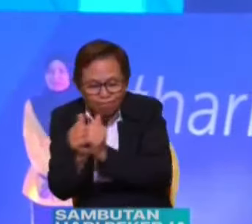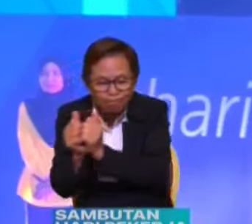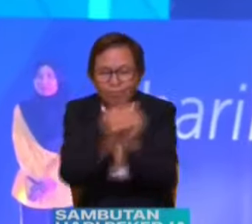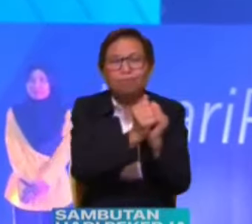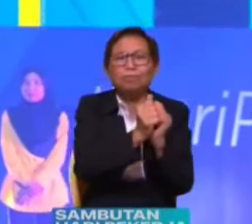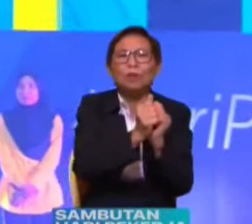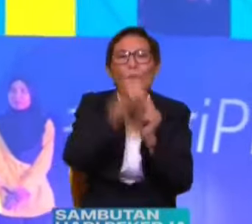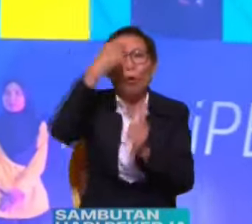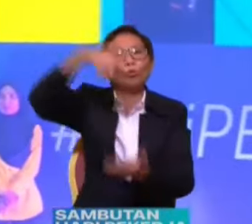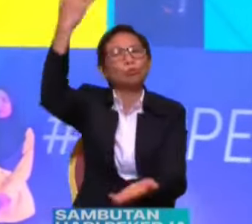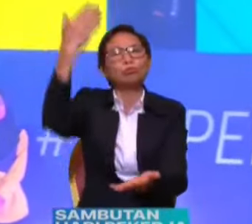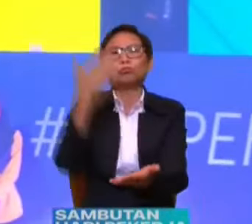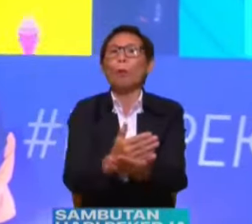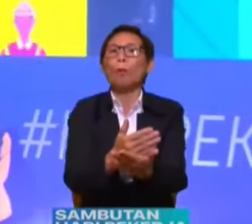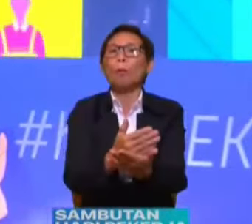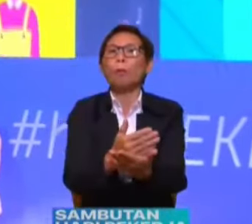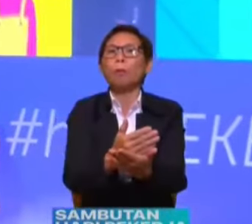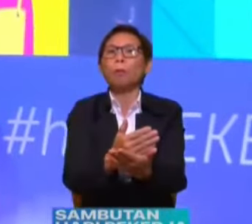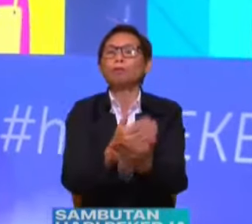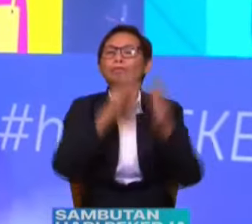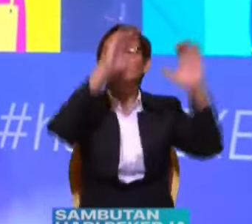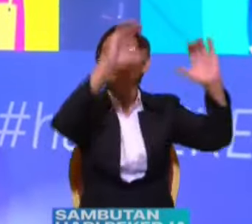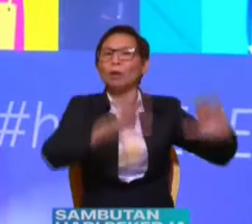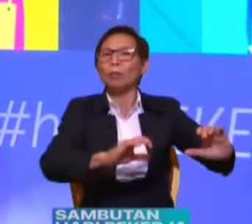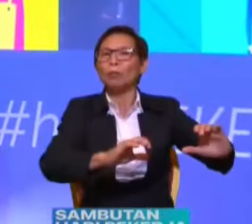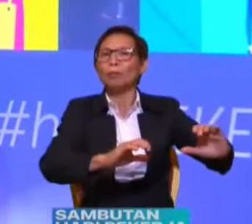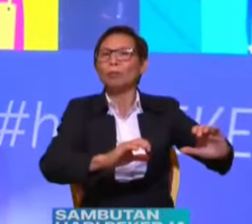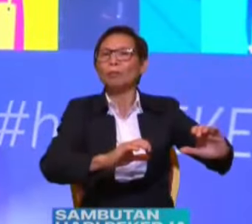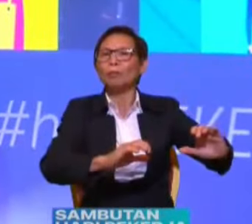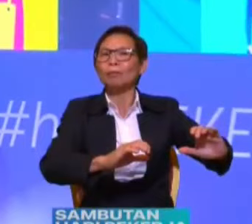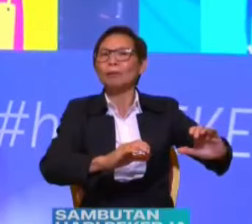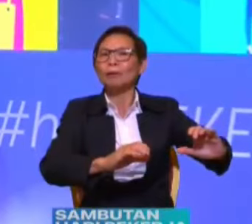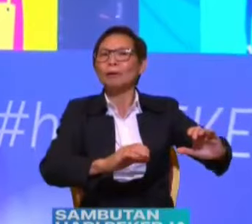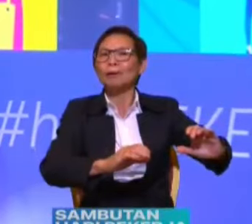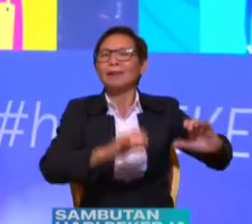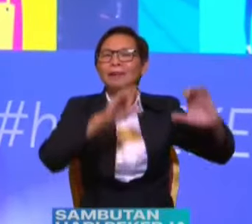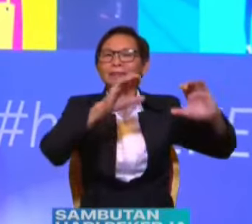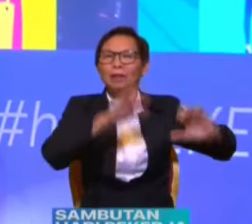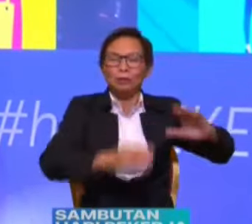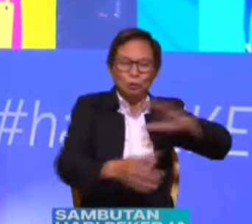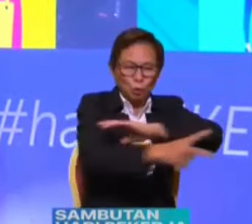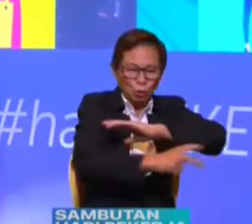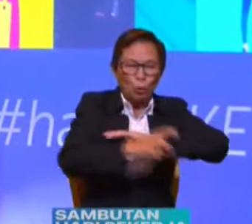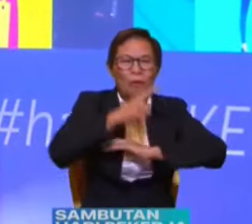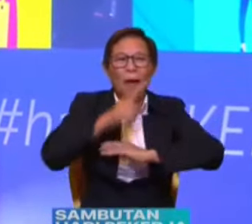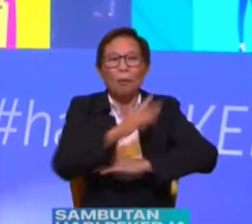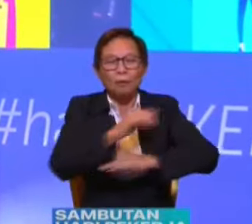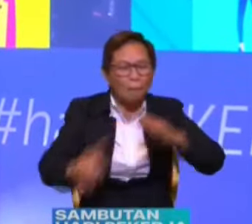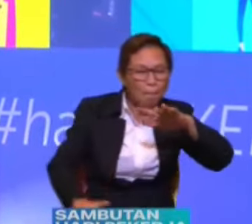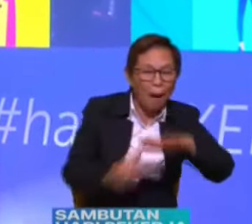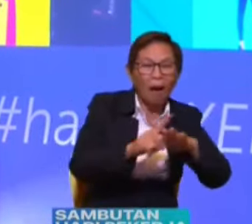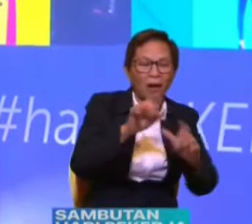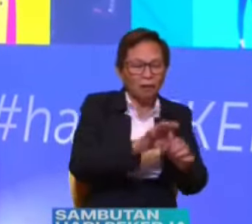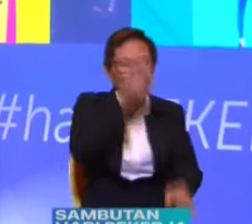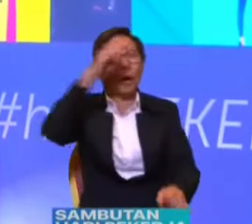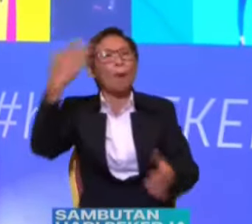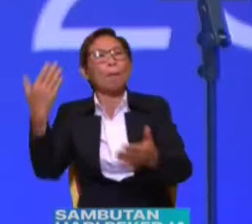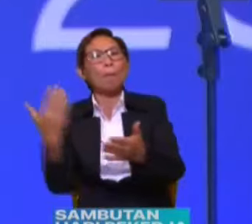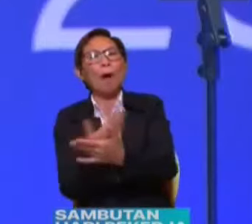untuk menghentikan cara bobrok yang lama dan bangkitkan satu semangat baru Malaysia